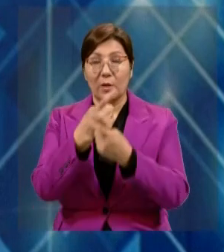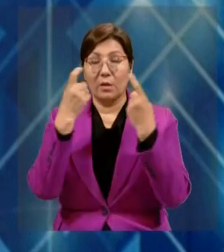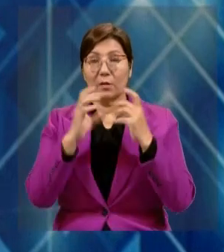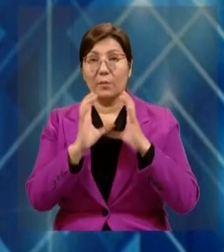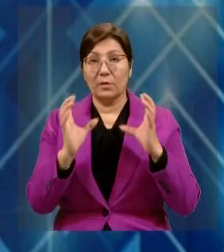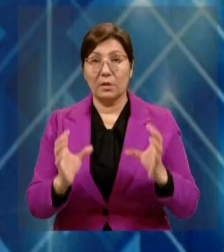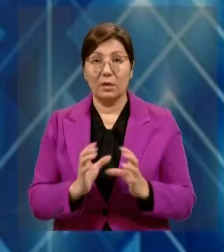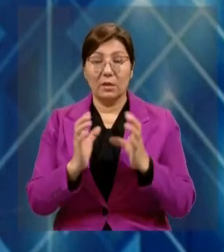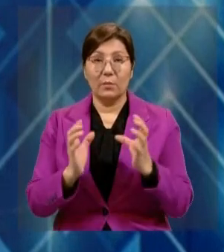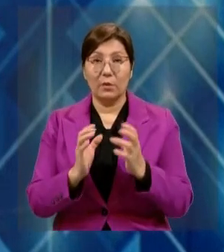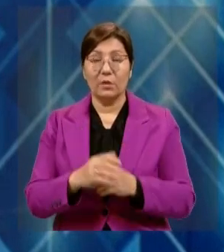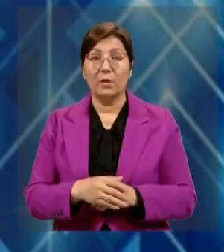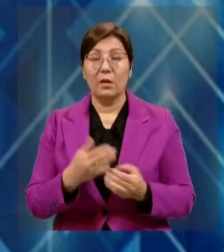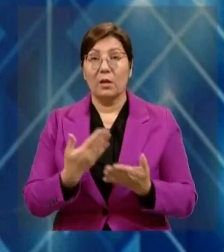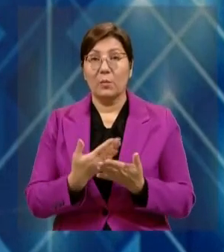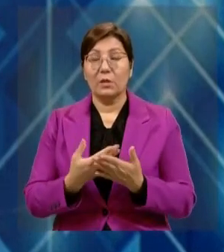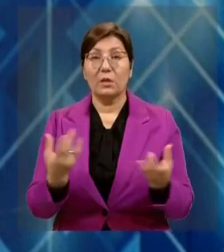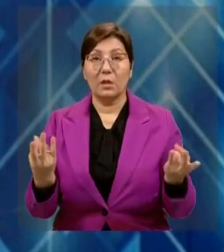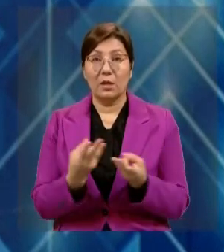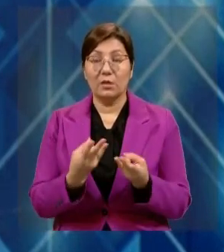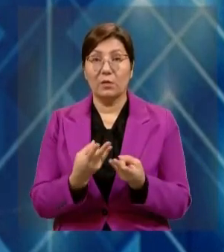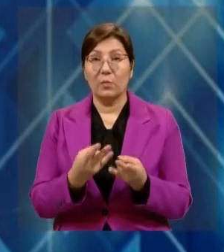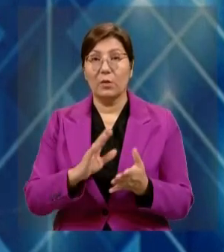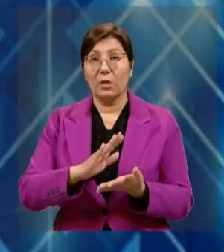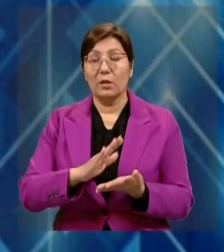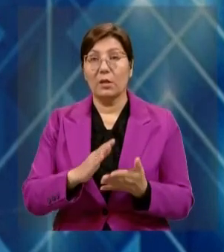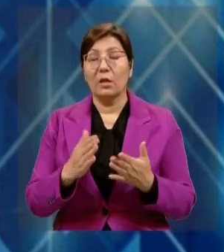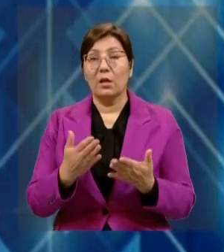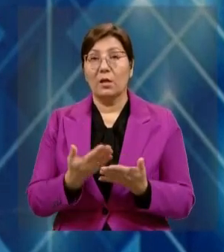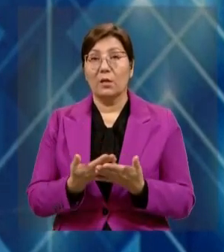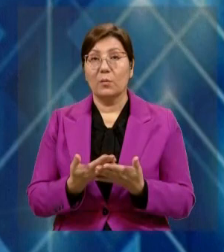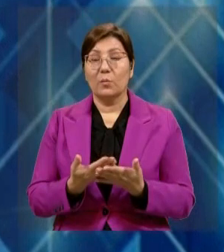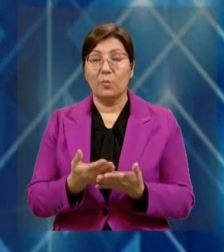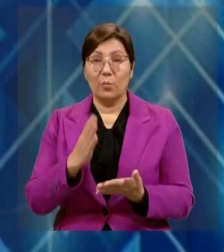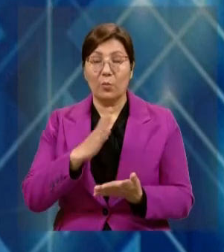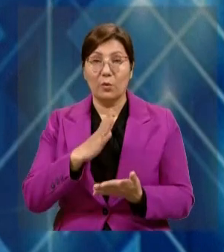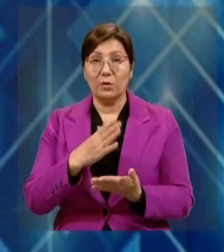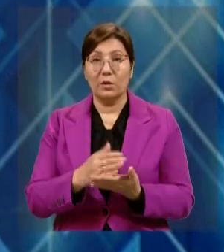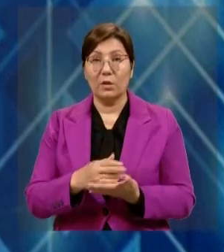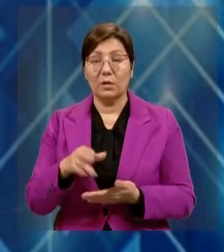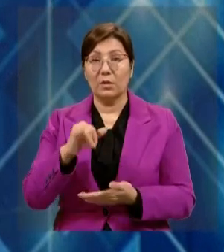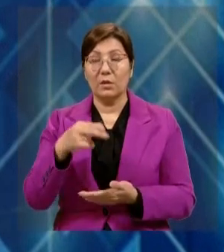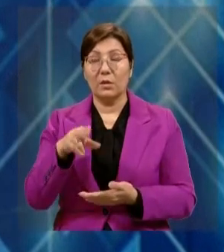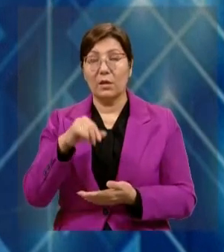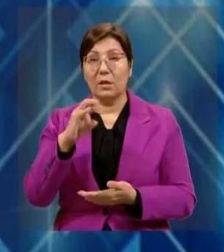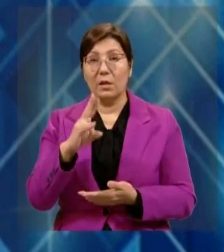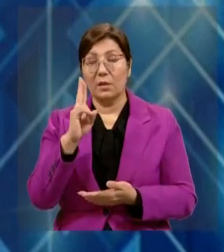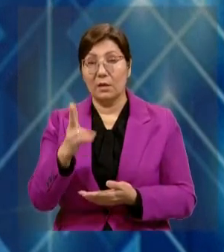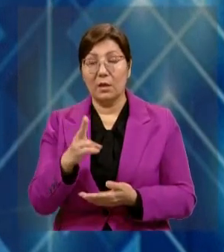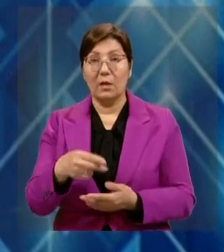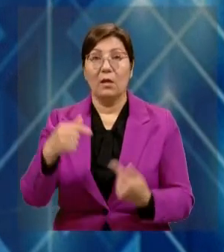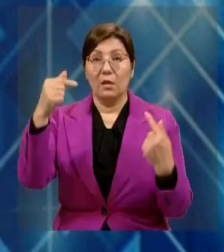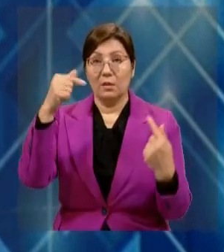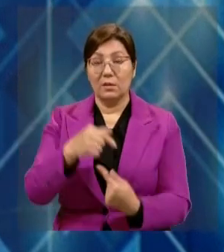архивте. Егер қажет болған жағдайда, егер де ДНК-лары 10-10 келіп тұрған жағдайда, сол адамға хабарласып,